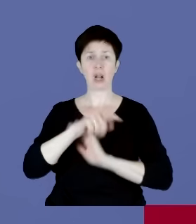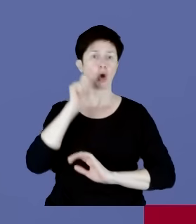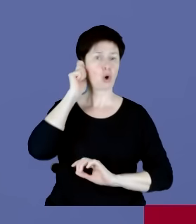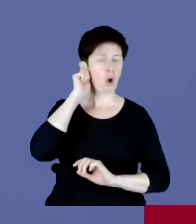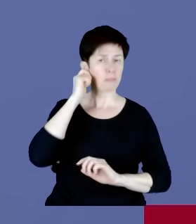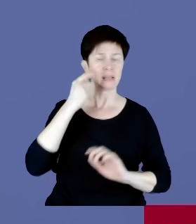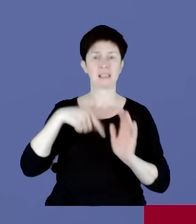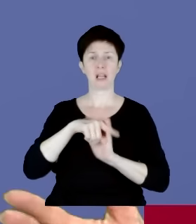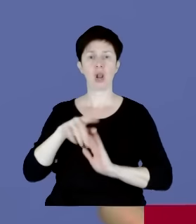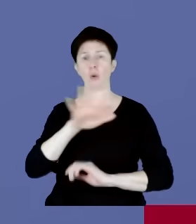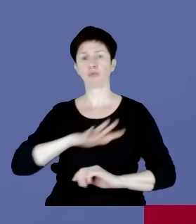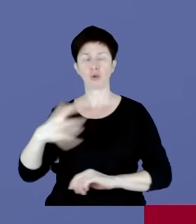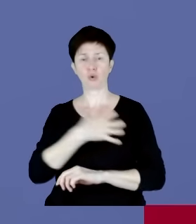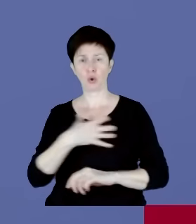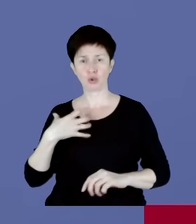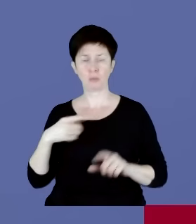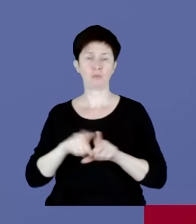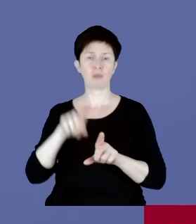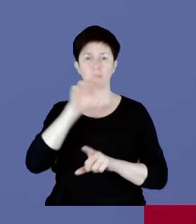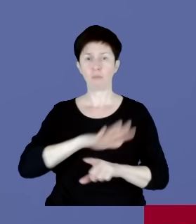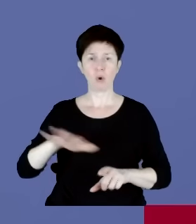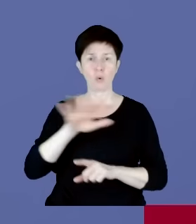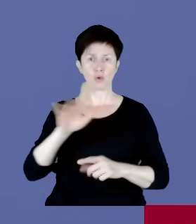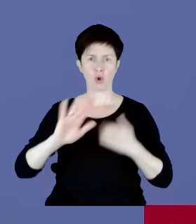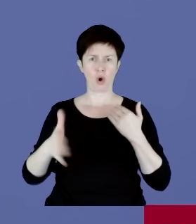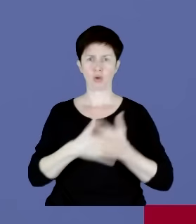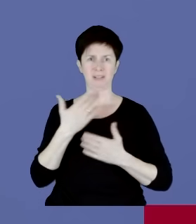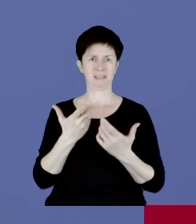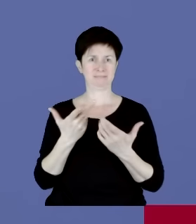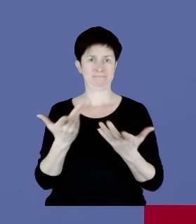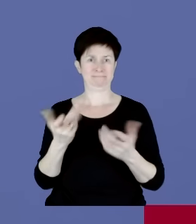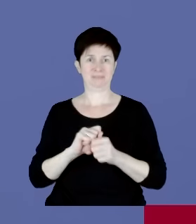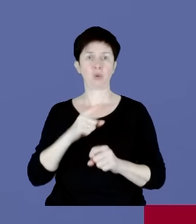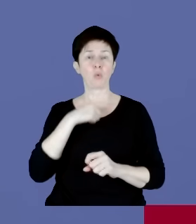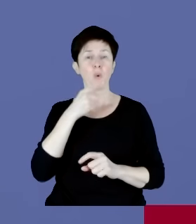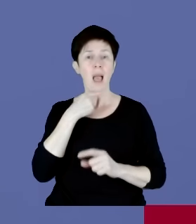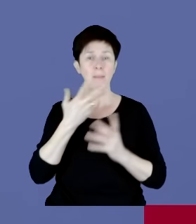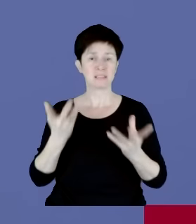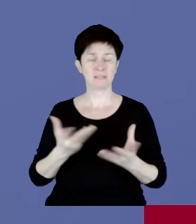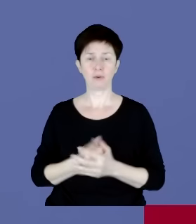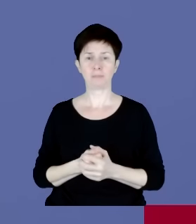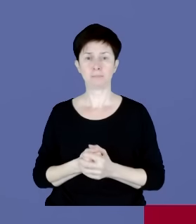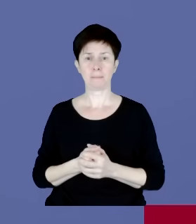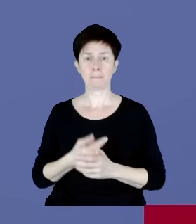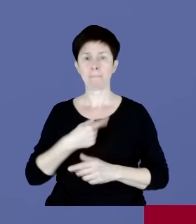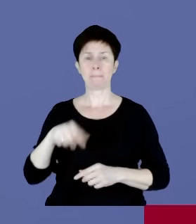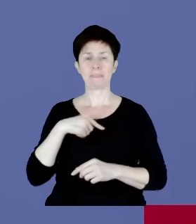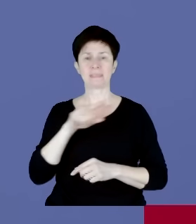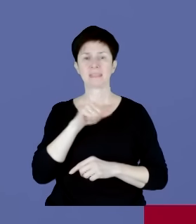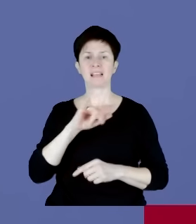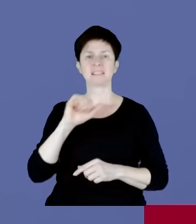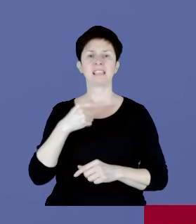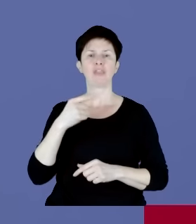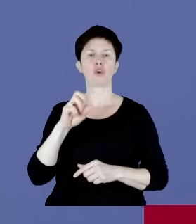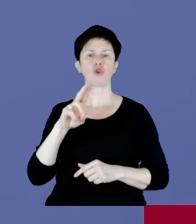obszaru gospodarczego czy społecznego, okazał się niczym innym jak kłamstwem. I my jako Zjednoczona Prawica faktycznie podsumowaliśmy,